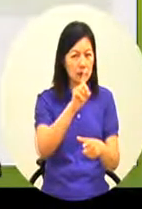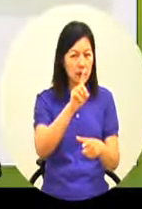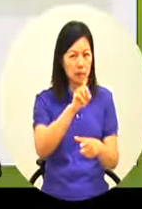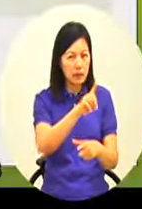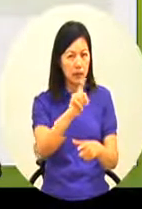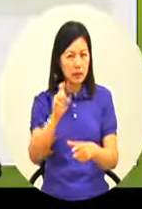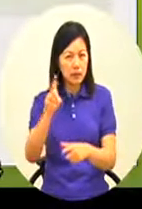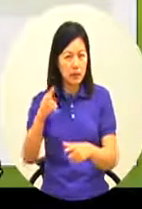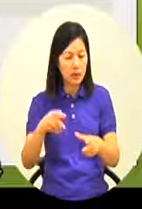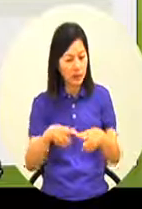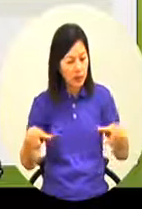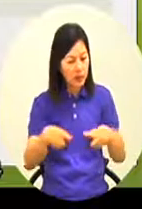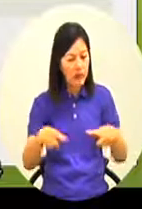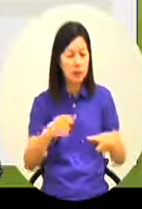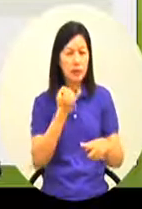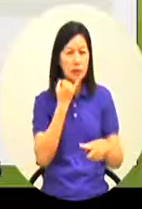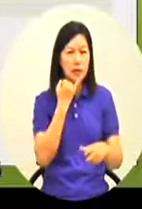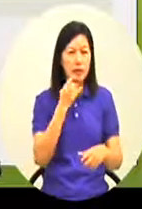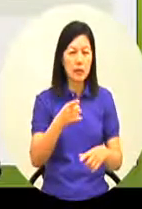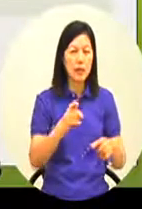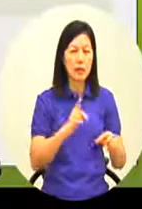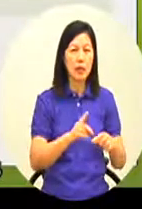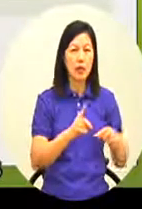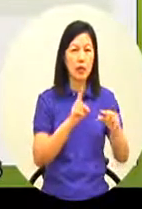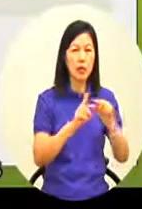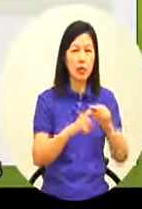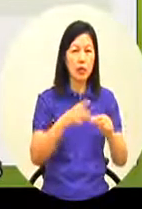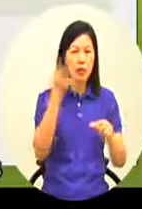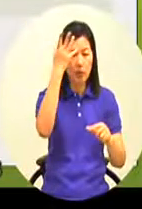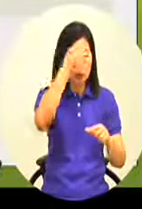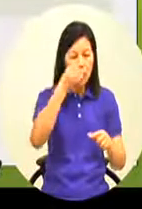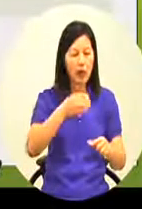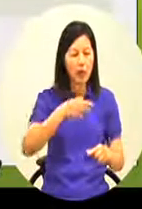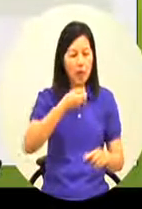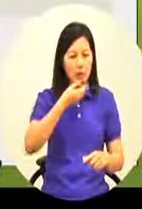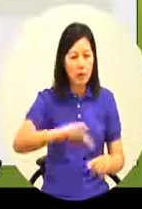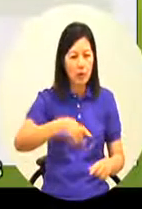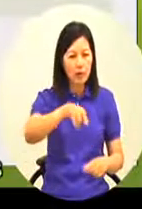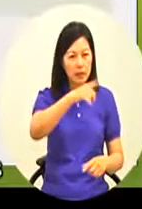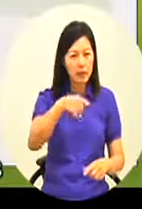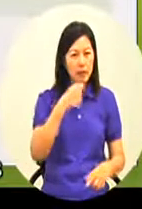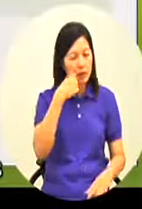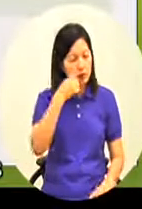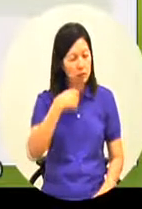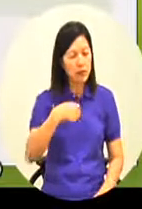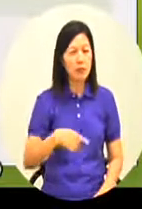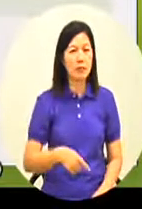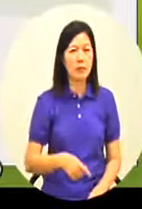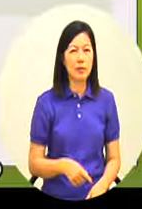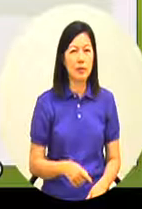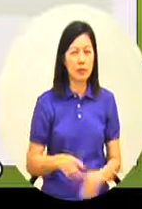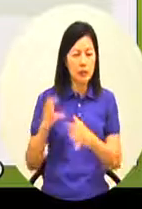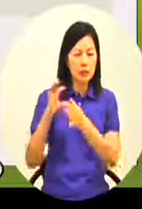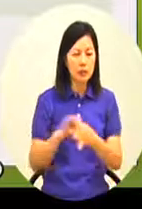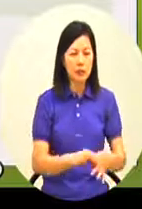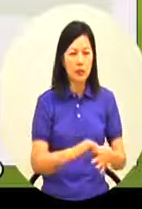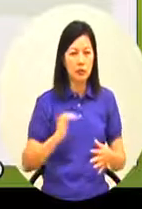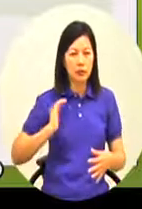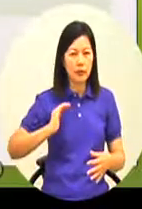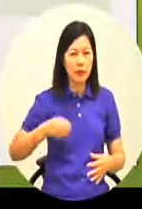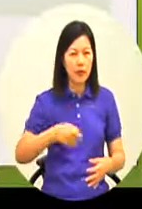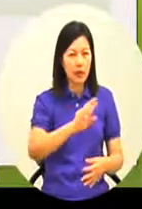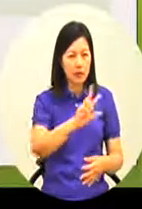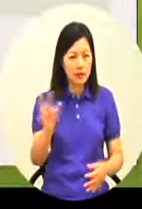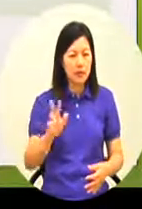群这中老年人的这个爱好者啦，哈，那一直都有做这一法式滚球的这样